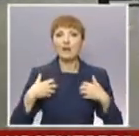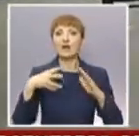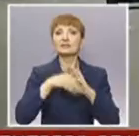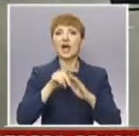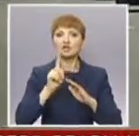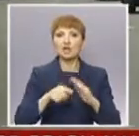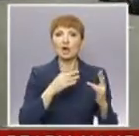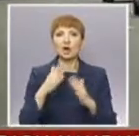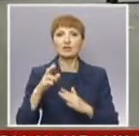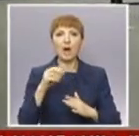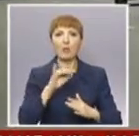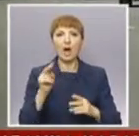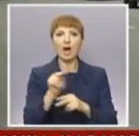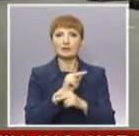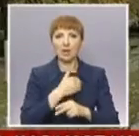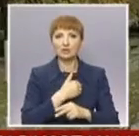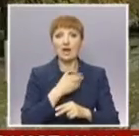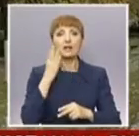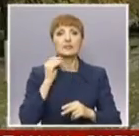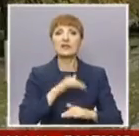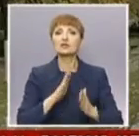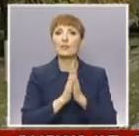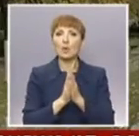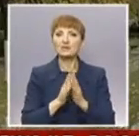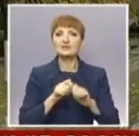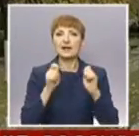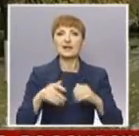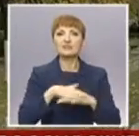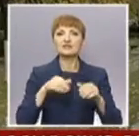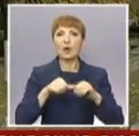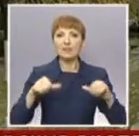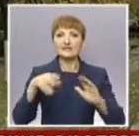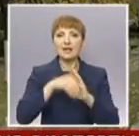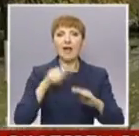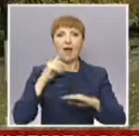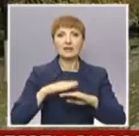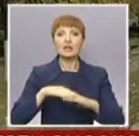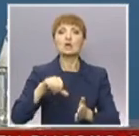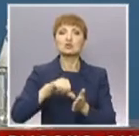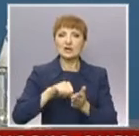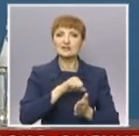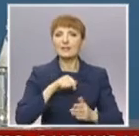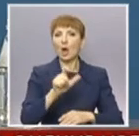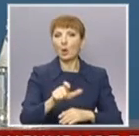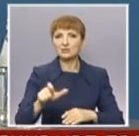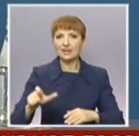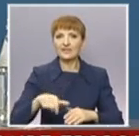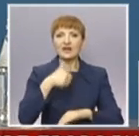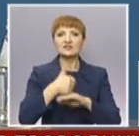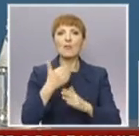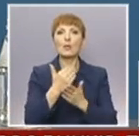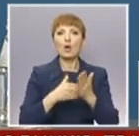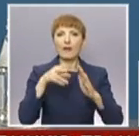также роща Баума. Призывают алма-атинцы и создать общественные комиссии при Акимате с участием жителей. В основу программы легли